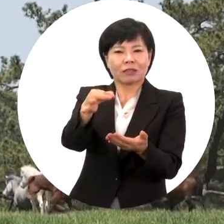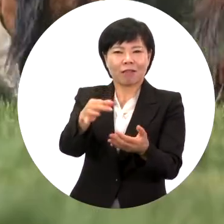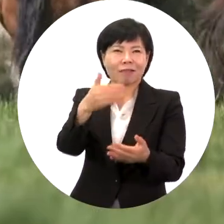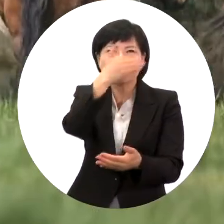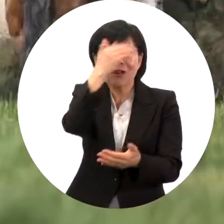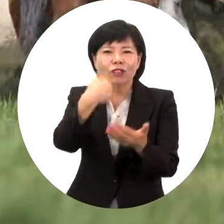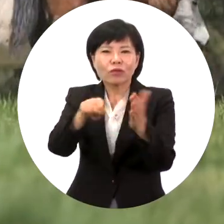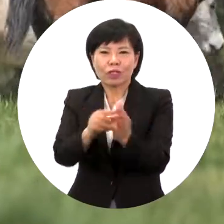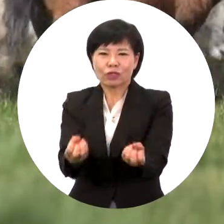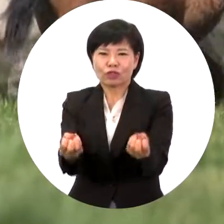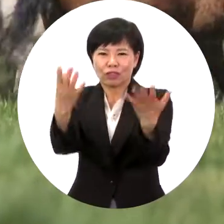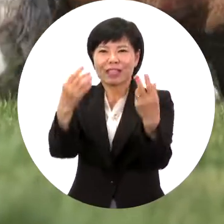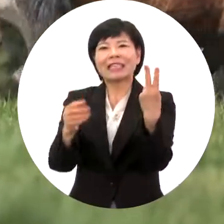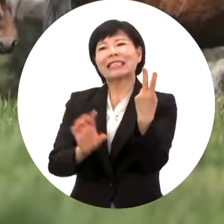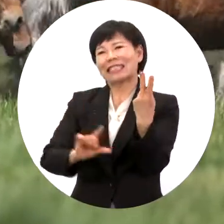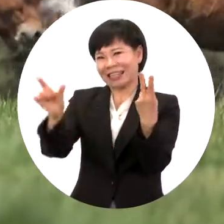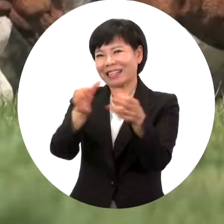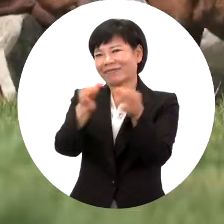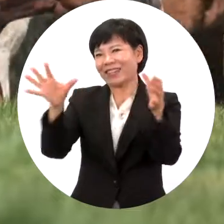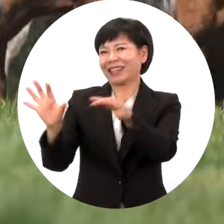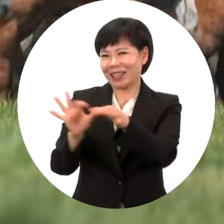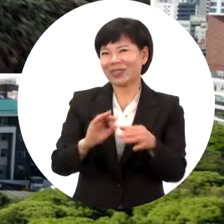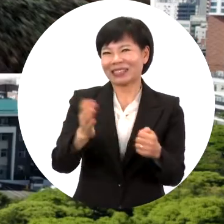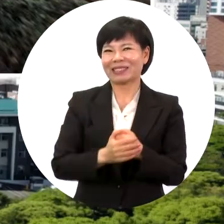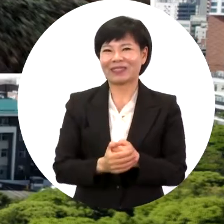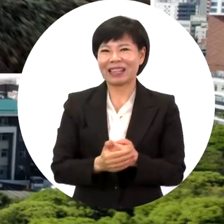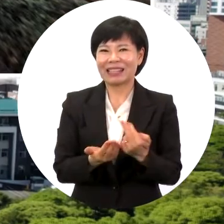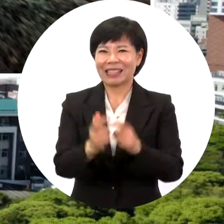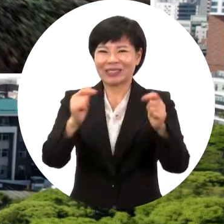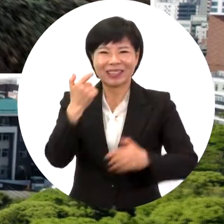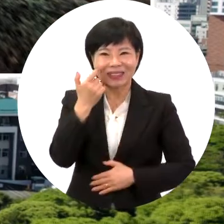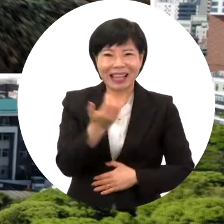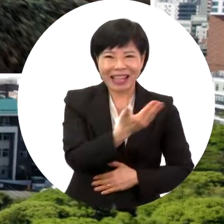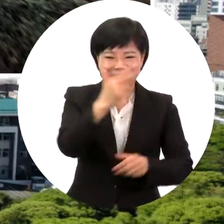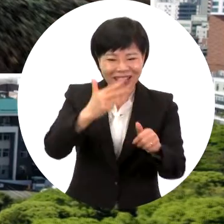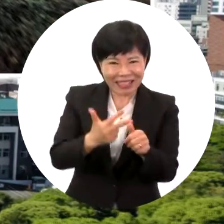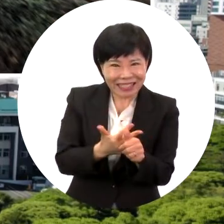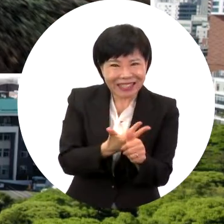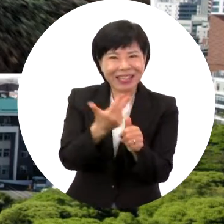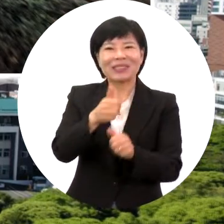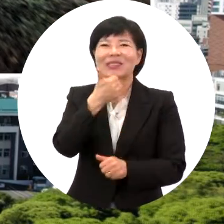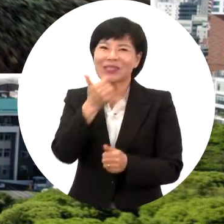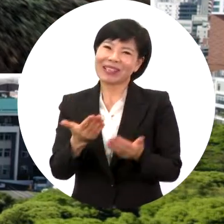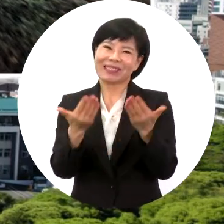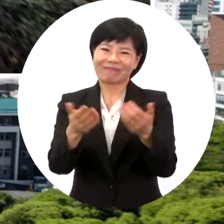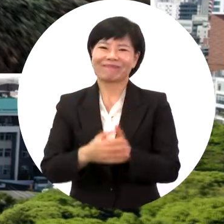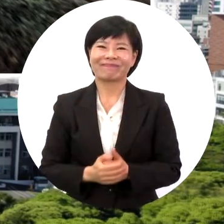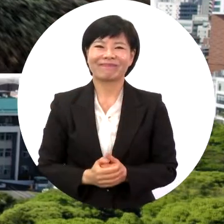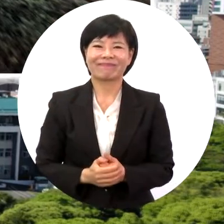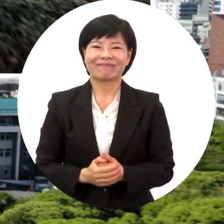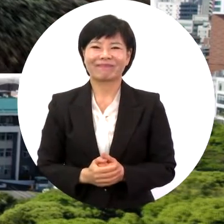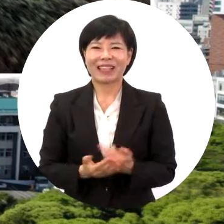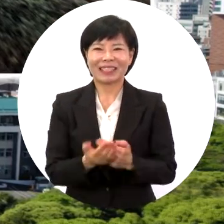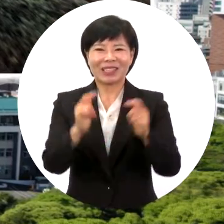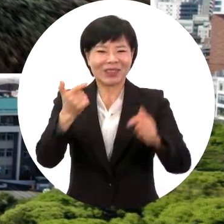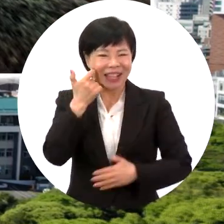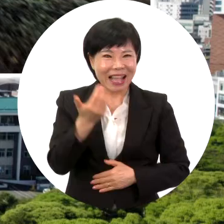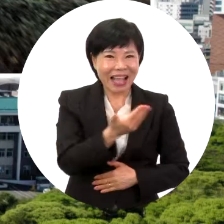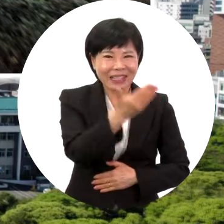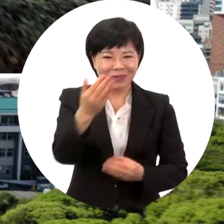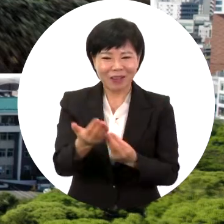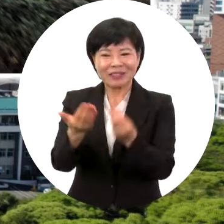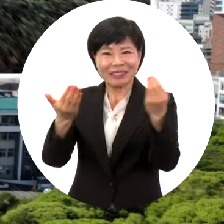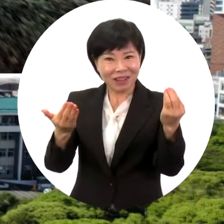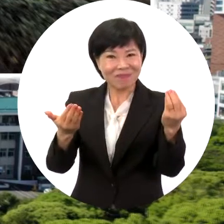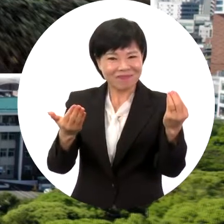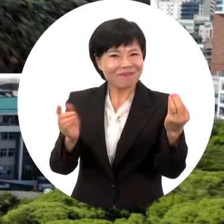공유하기 위한 축제가 이틀간 이어졌습니다. 제주의 아름다운 자연경관을 소개하는 순서입니다. 제주의 아름다운 섬